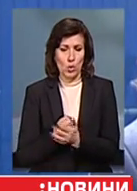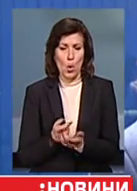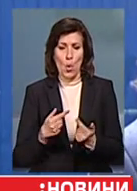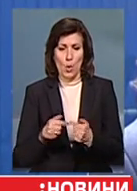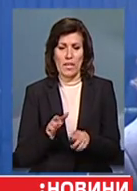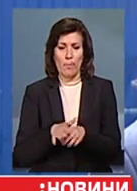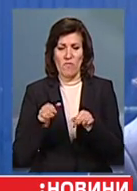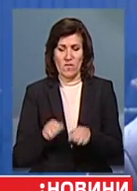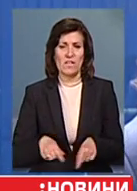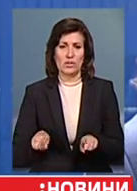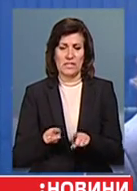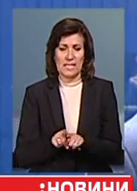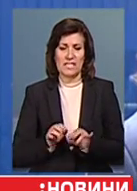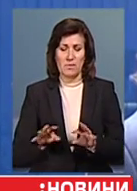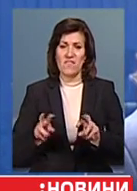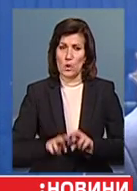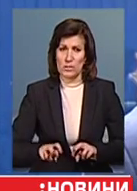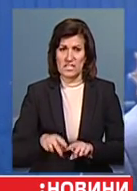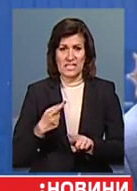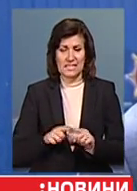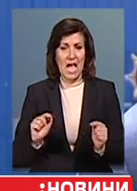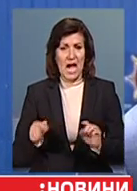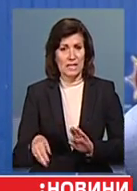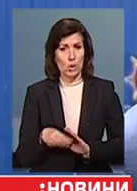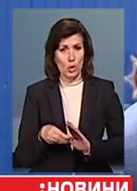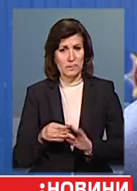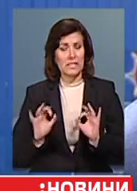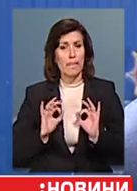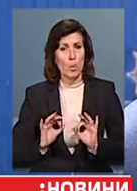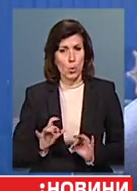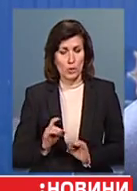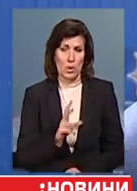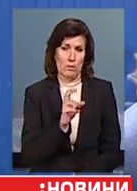який повноважений такі справи розслідувати, це антикорупційна прокуратура і НАБУ.